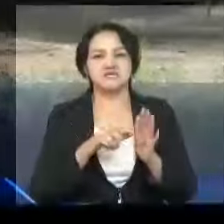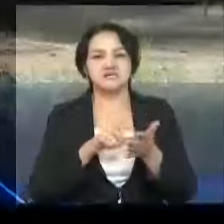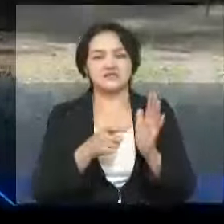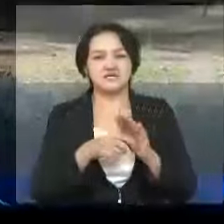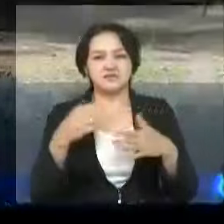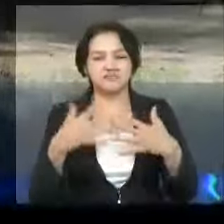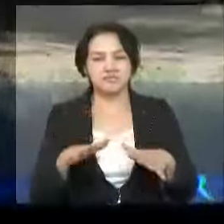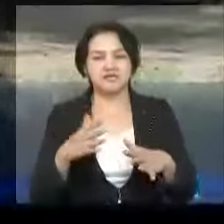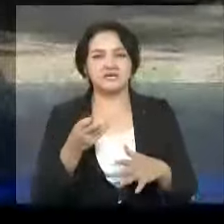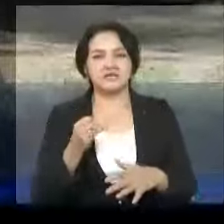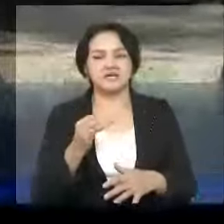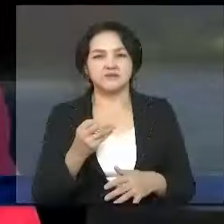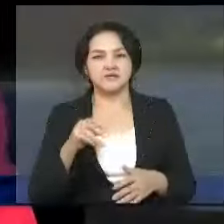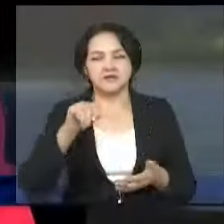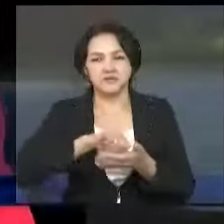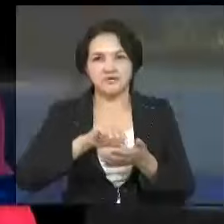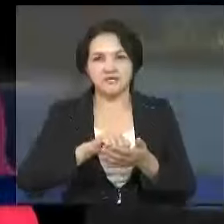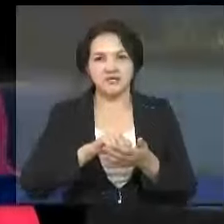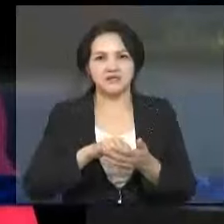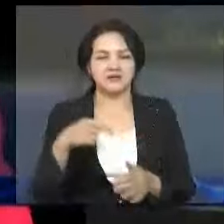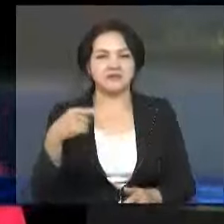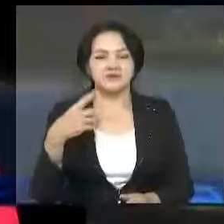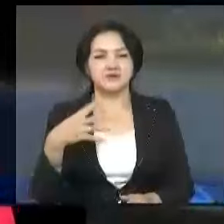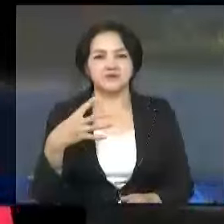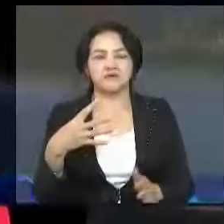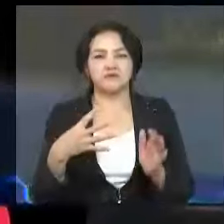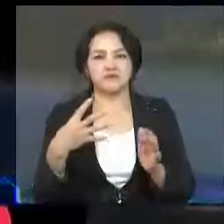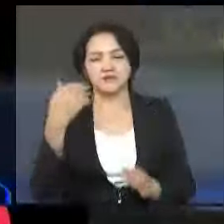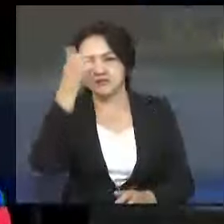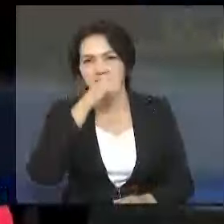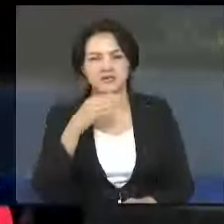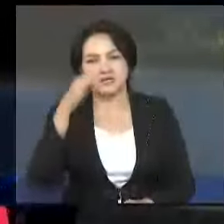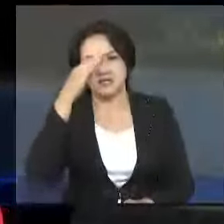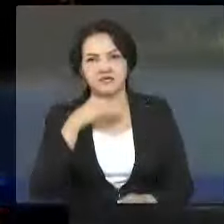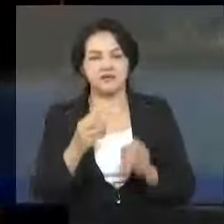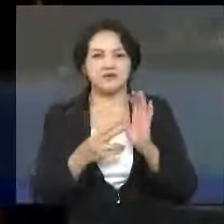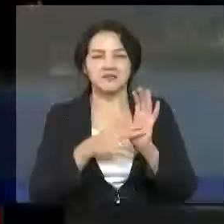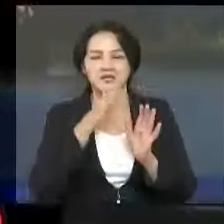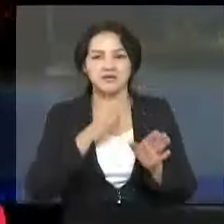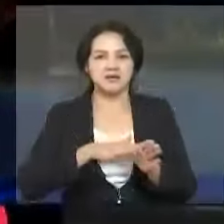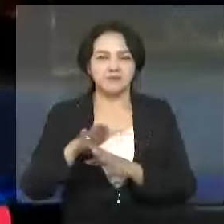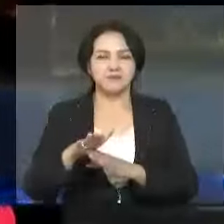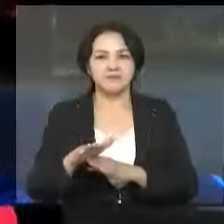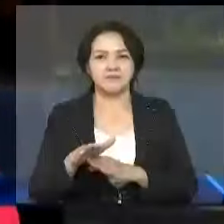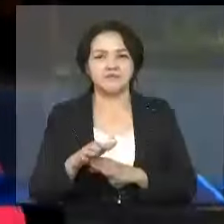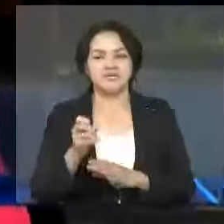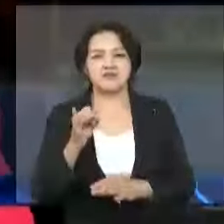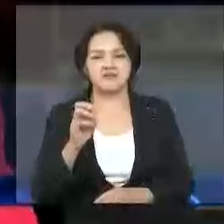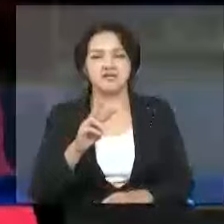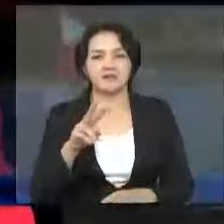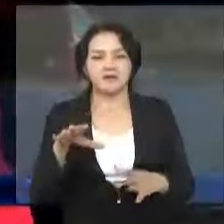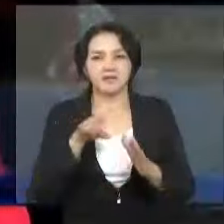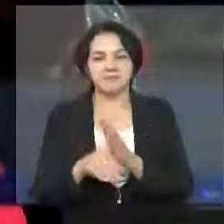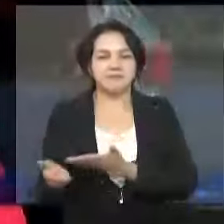қалқозда еңбекке араласып кеткен. 1944 жылы әкеміз 18 жасқа толғасын, оны Совет армиясының